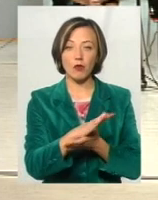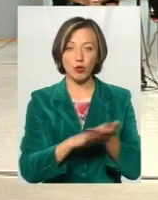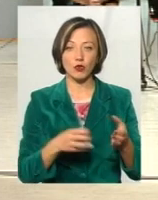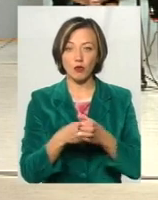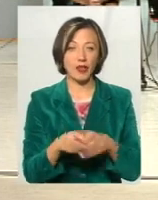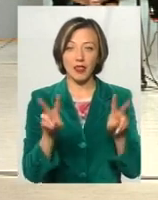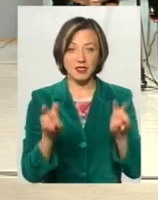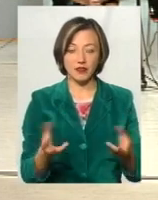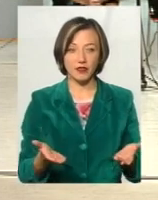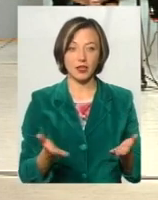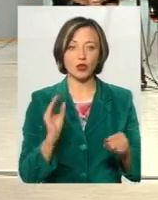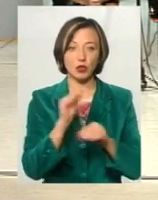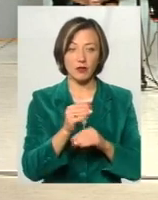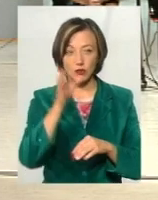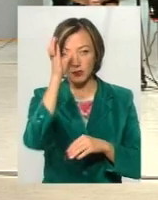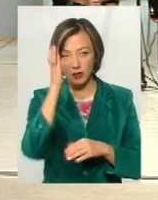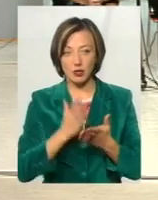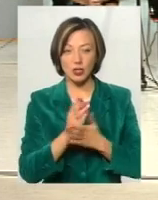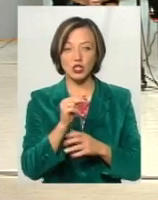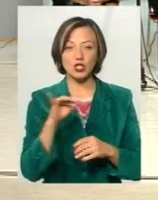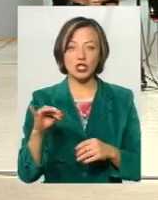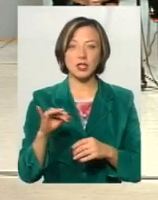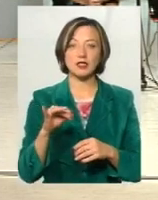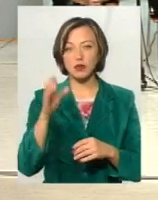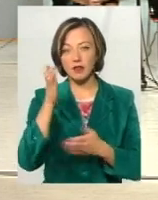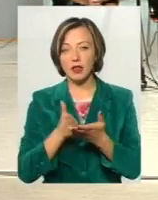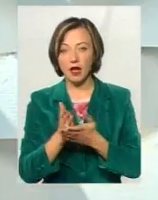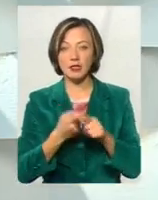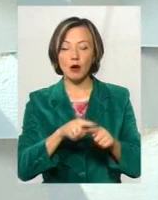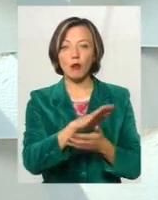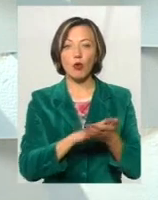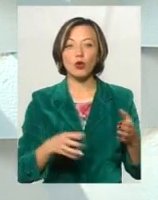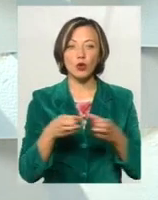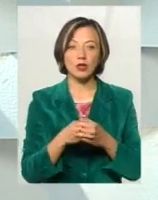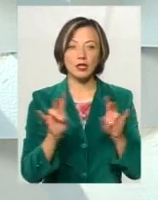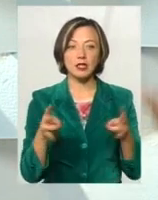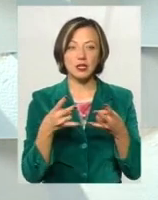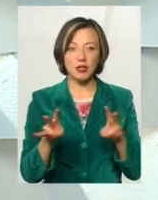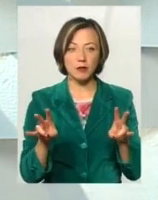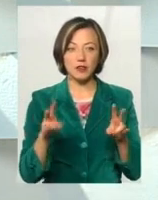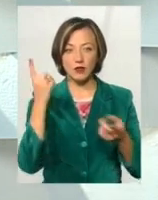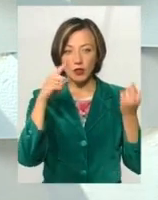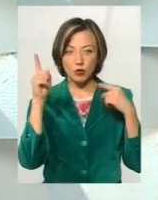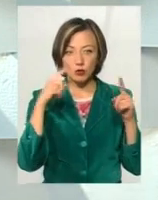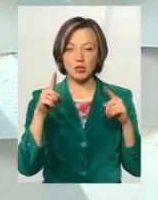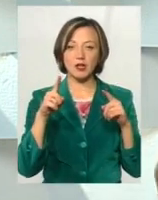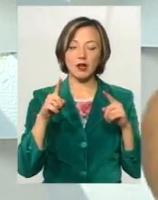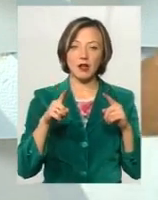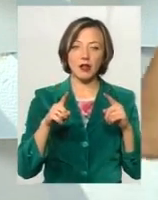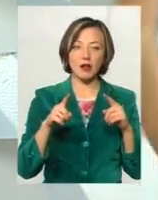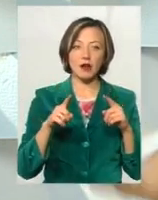її не назви? Додаткова освітня чи за освітнім напрямком? Це є продльонка. І не треба, знаєте, видумувати,